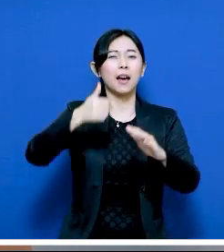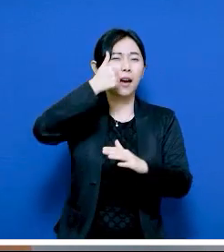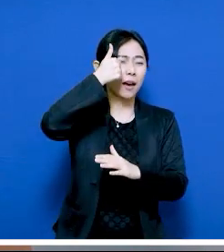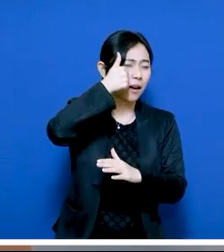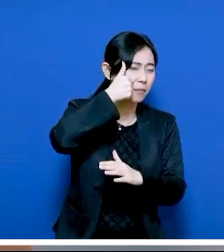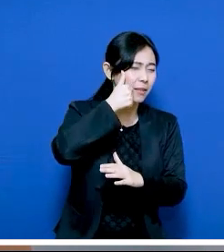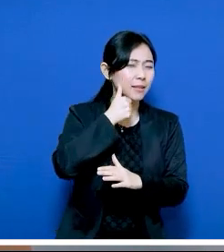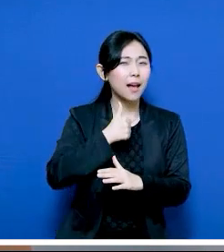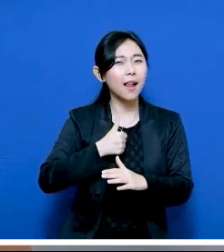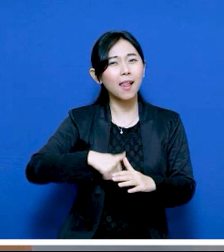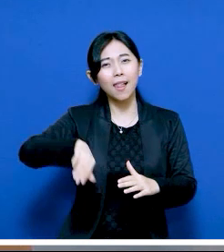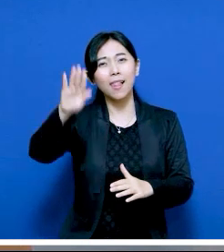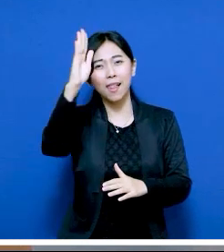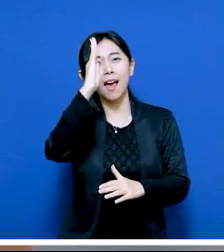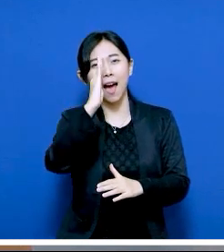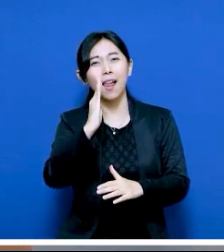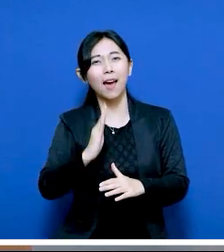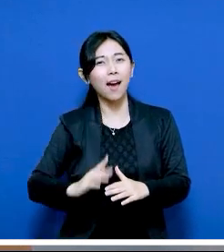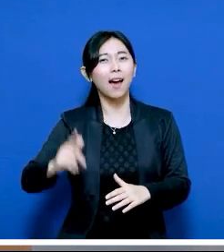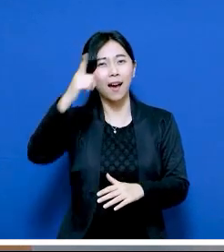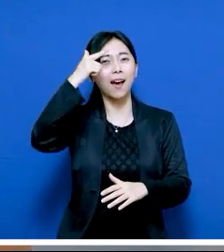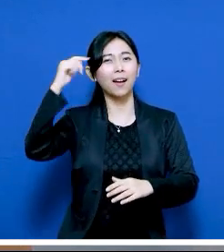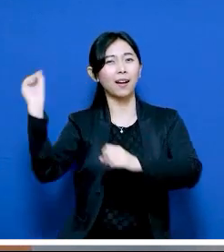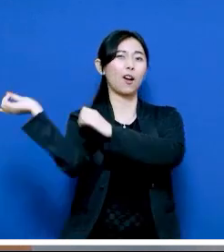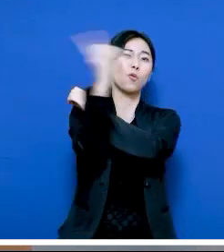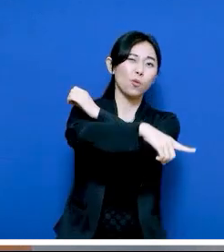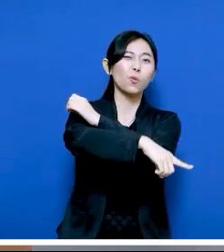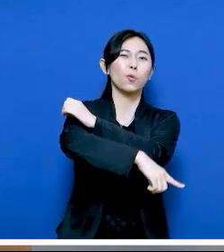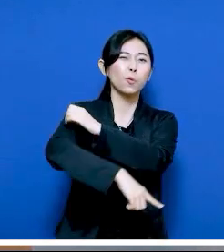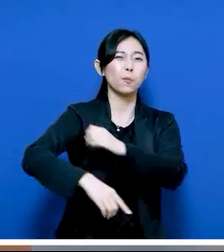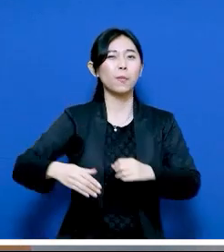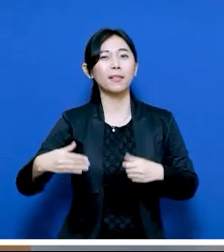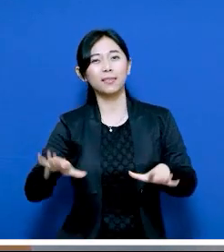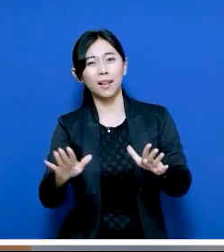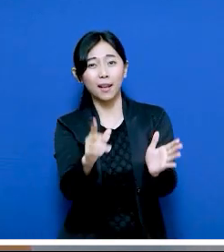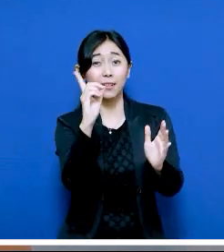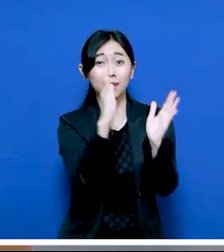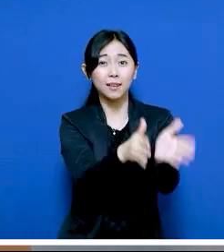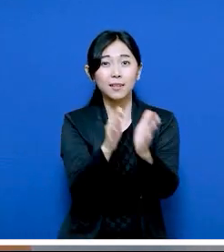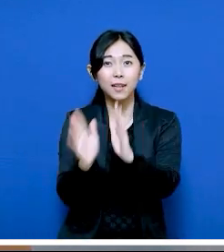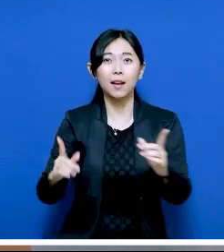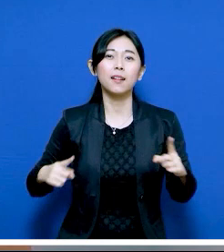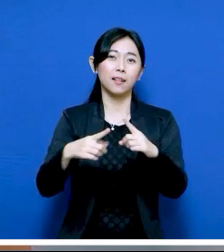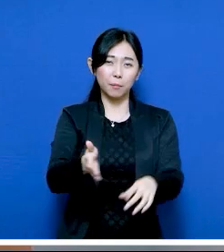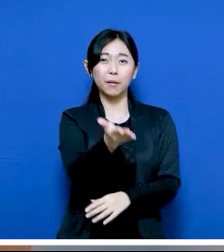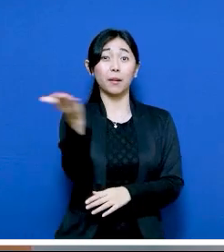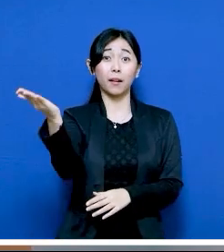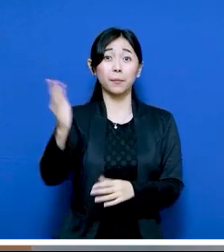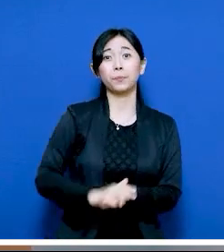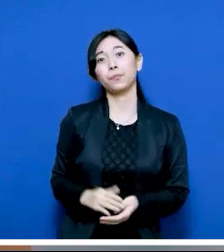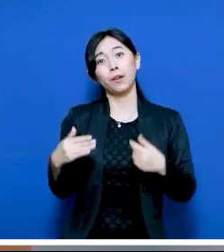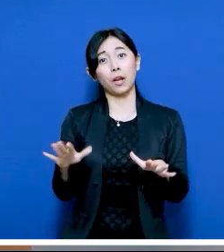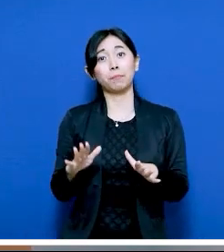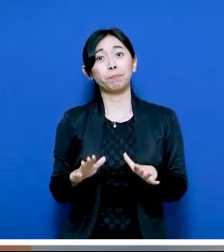Allah karena malapetaka yang telah dirancangkannya terhadap mereka,